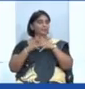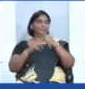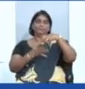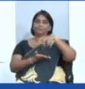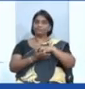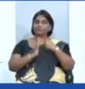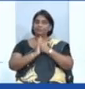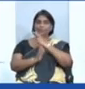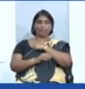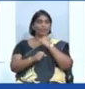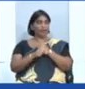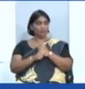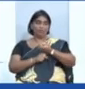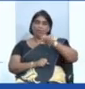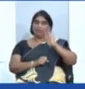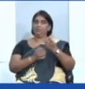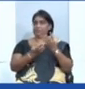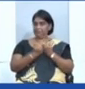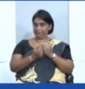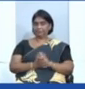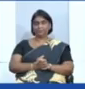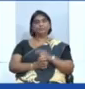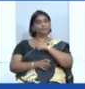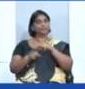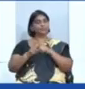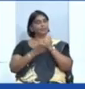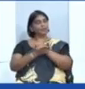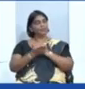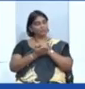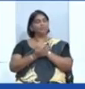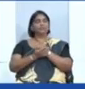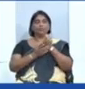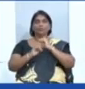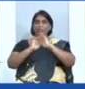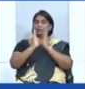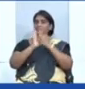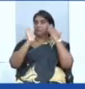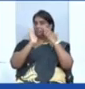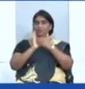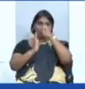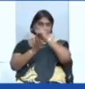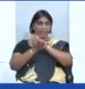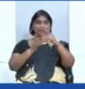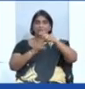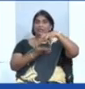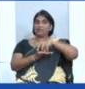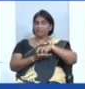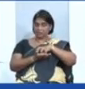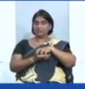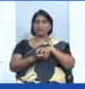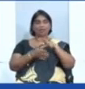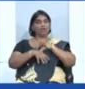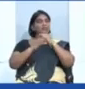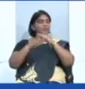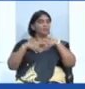බස්නාහිර පළාතේ ගරු ආණ්ඩුකාරතුමාගේ එකඟතාවය ලැබිලා තියෙනවා. ඒ අනුව සියලුම භෞතික හා මූල්‍ය වත්කම් ඇතුළුව හොරණ දිස්ත්‍රික් මහ රෝහල